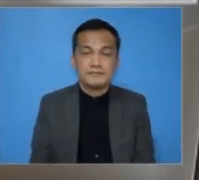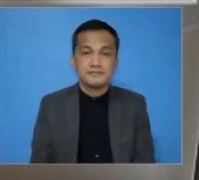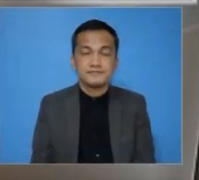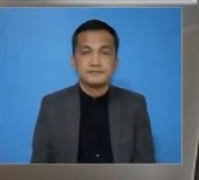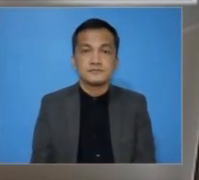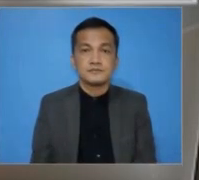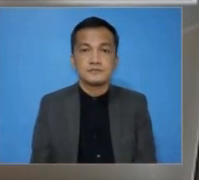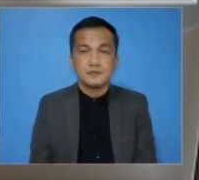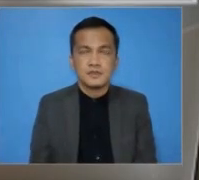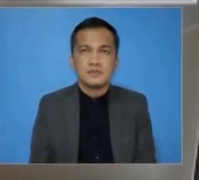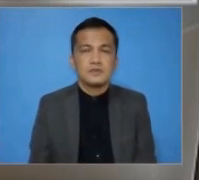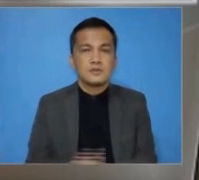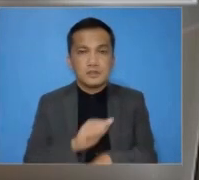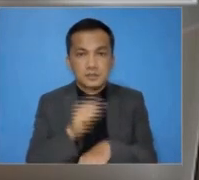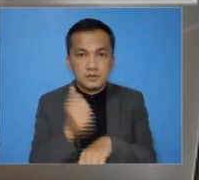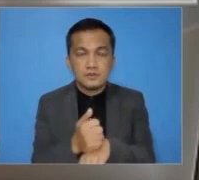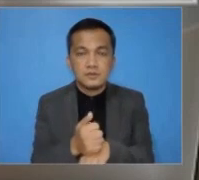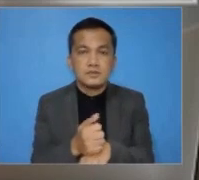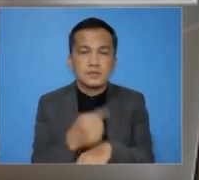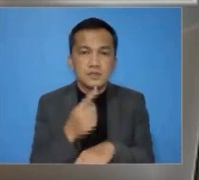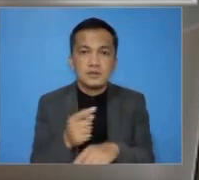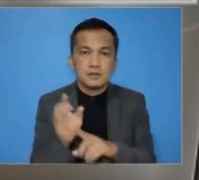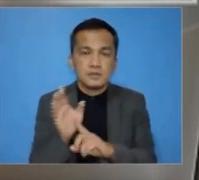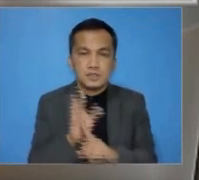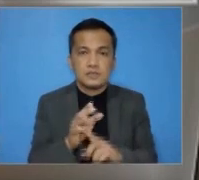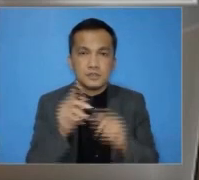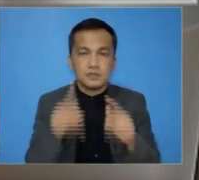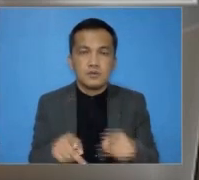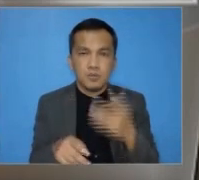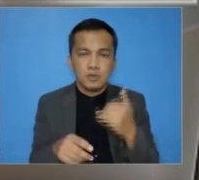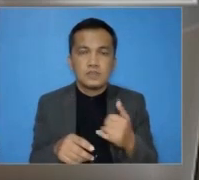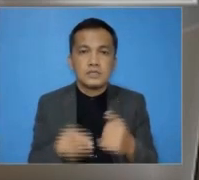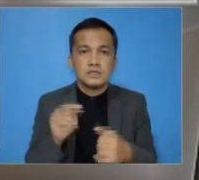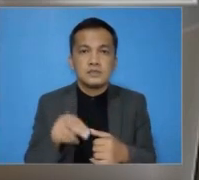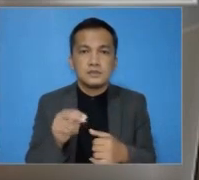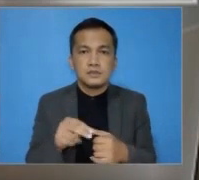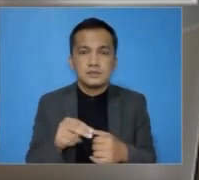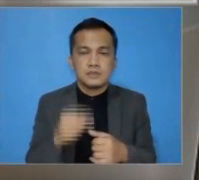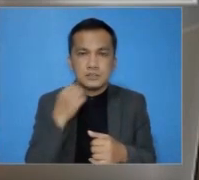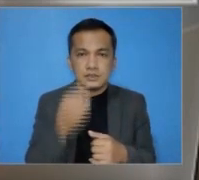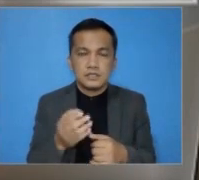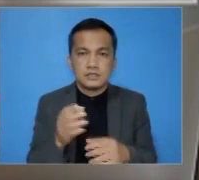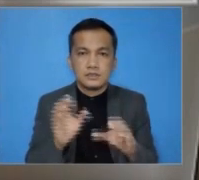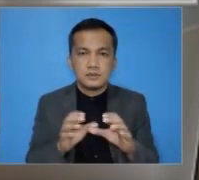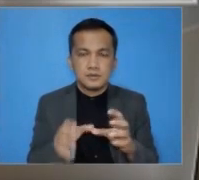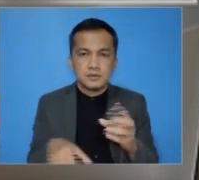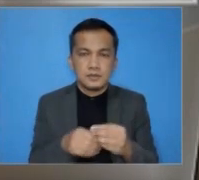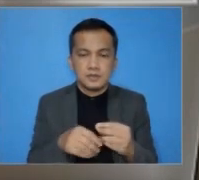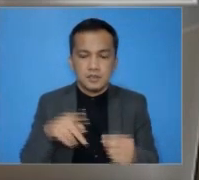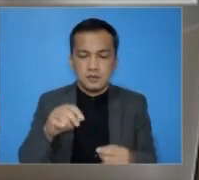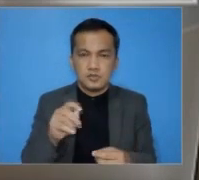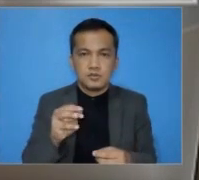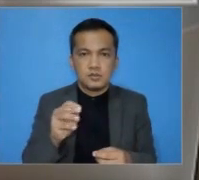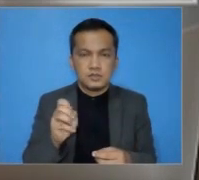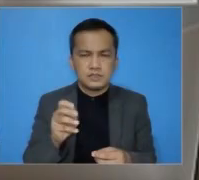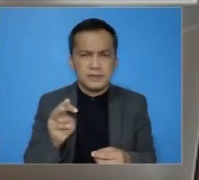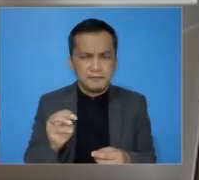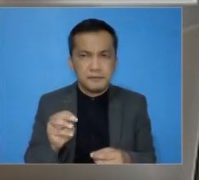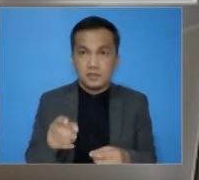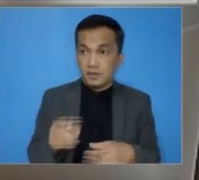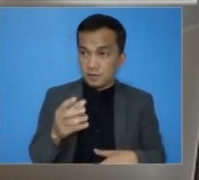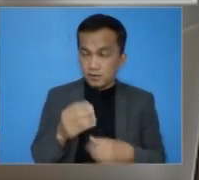established na patay na yung tao. Bakit kailangan natin ngayon ng death certificate aside dun sa post-mortem? Tapos ito pa, Sir Rafi, paano